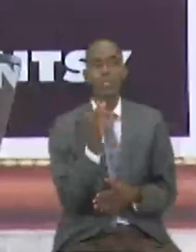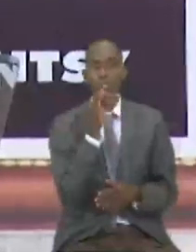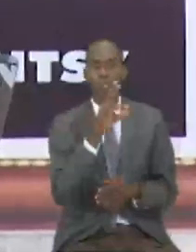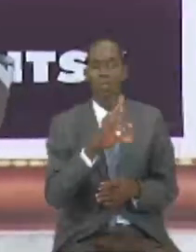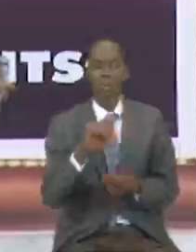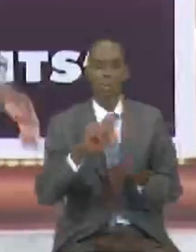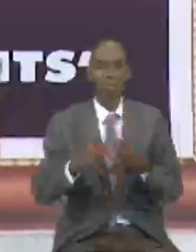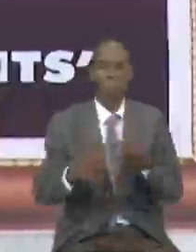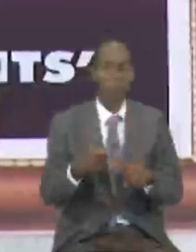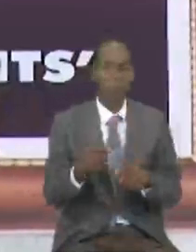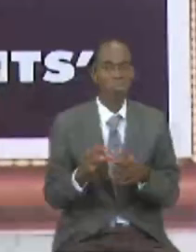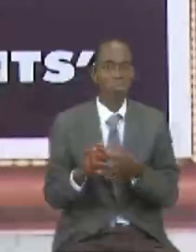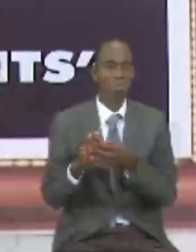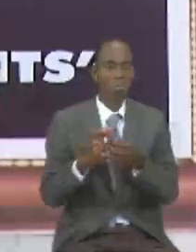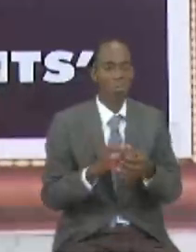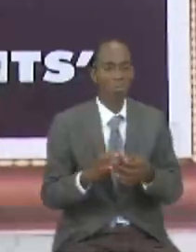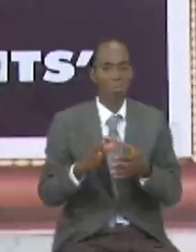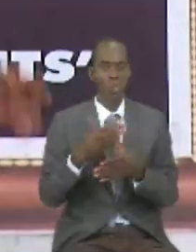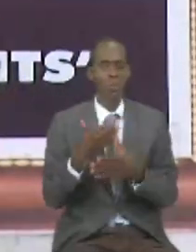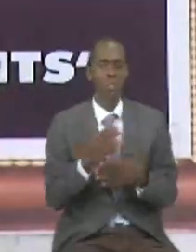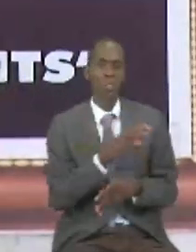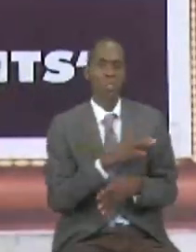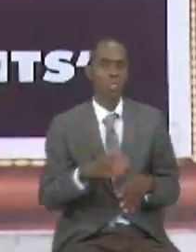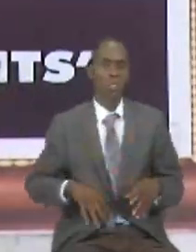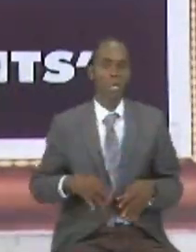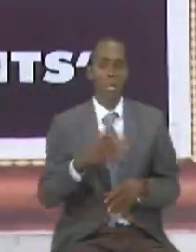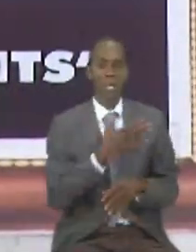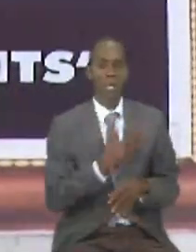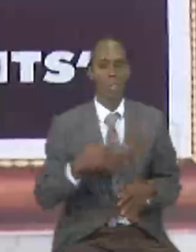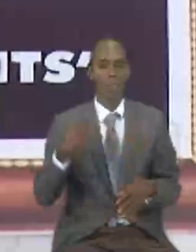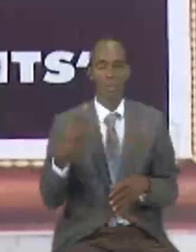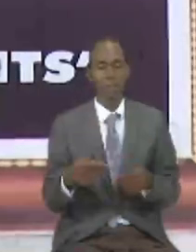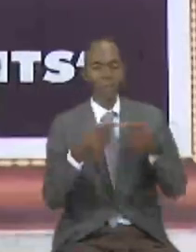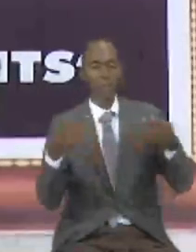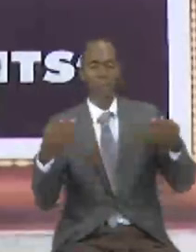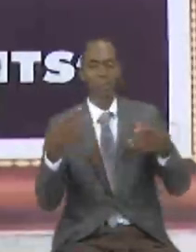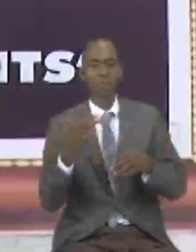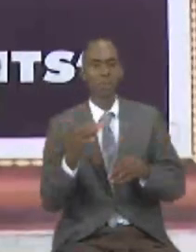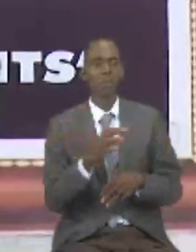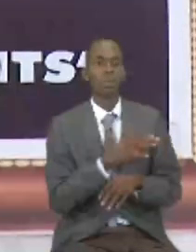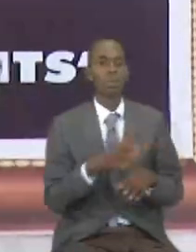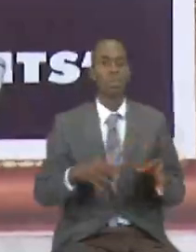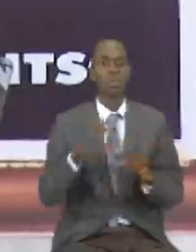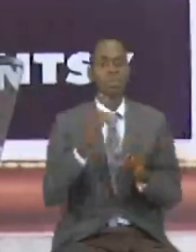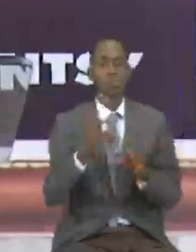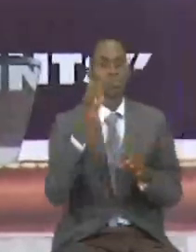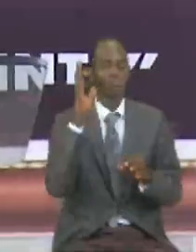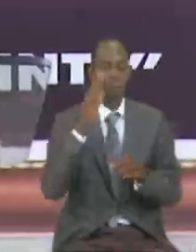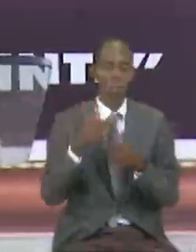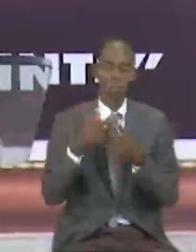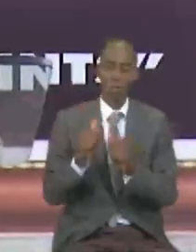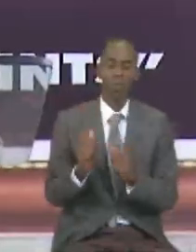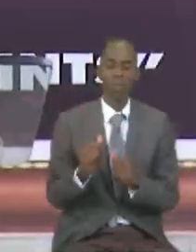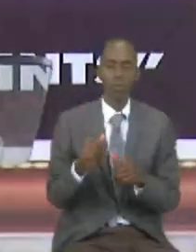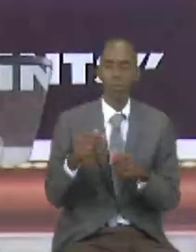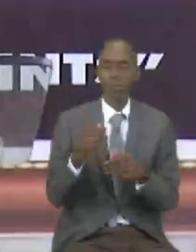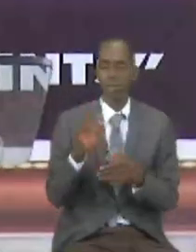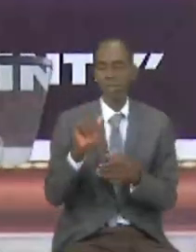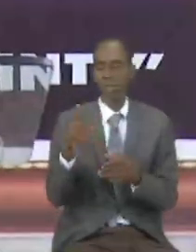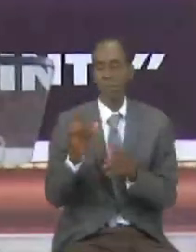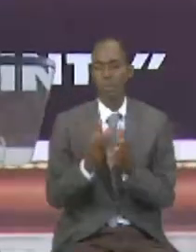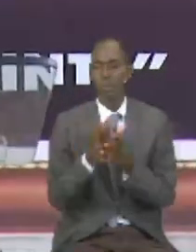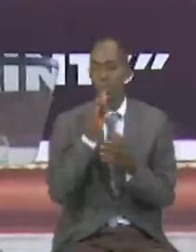m'avez choisi, c'est moi qui vous ai choisi. Il n'y a pas de communion entre Christ et l'antéchrist. Si tu décides de suivre